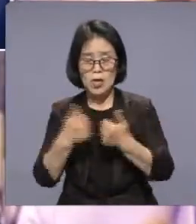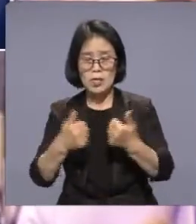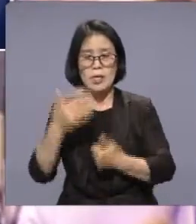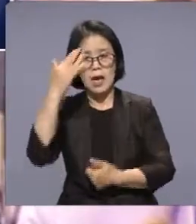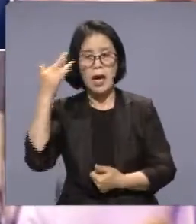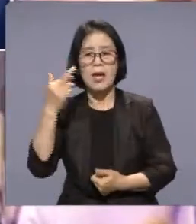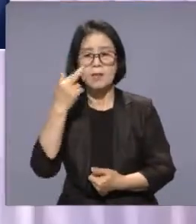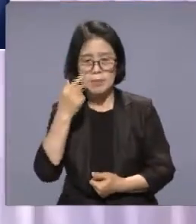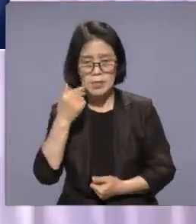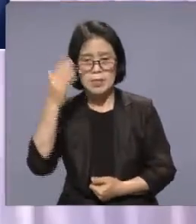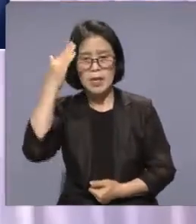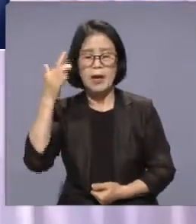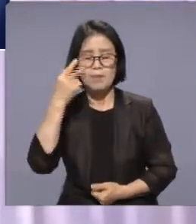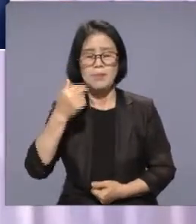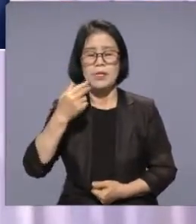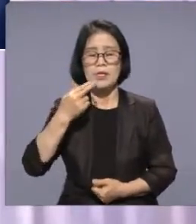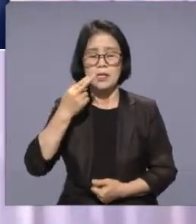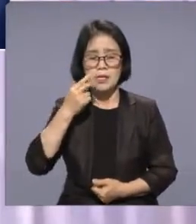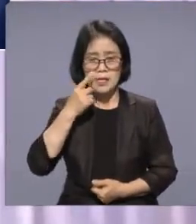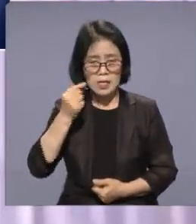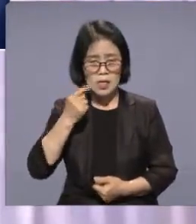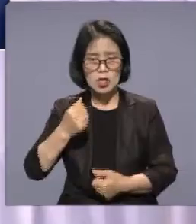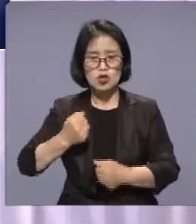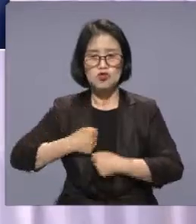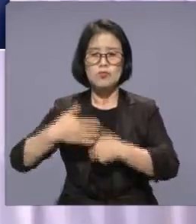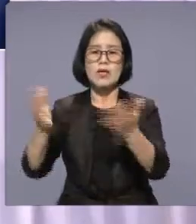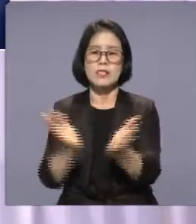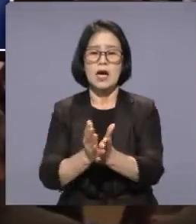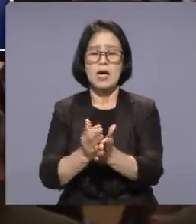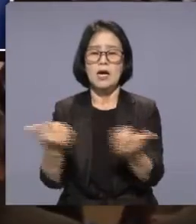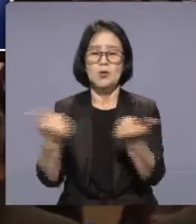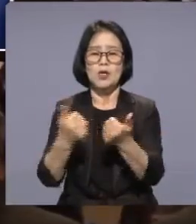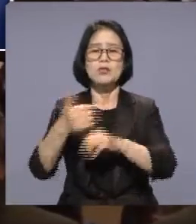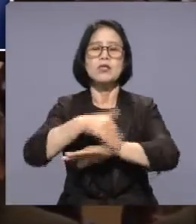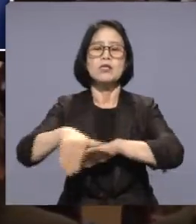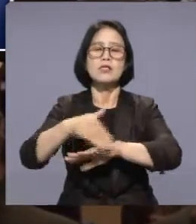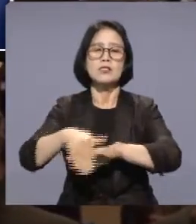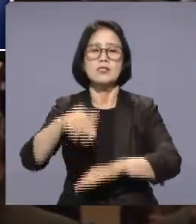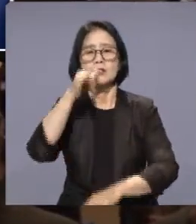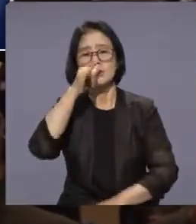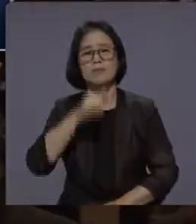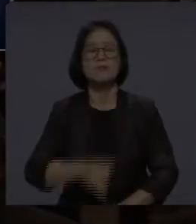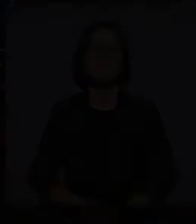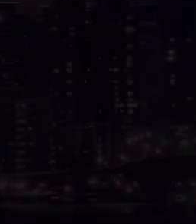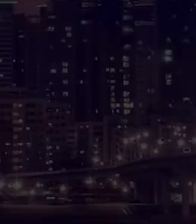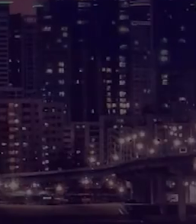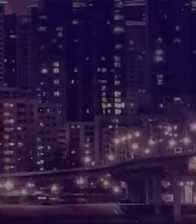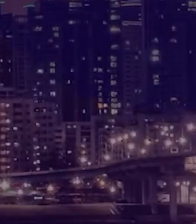한미일 국방장관 회담이 예정돼 있습니다. OBS 뉴스 유은총입니다.